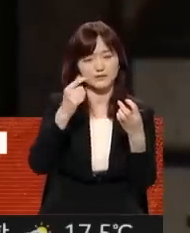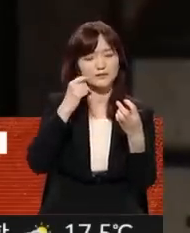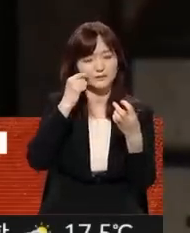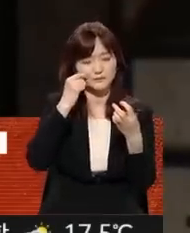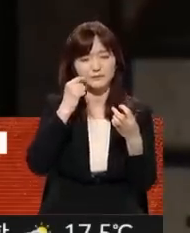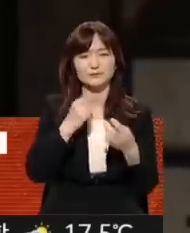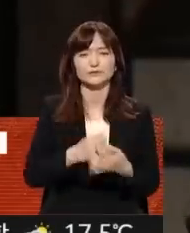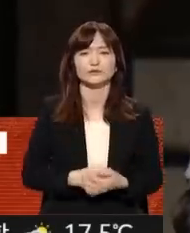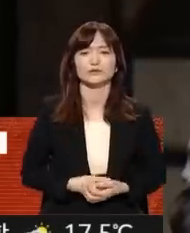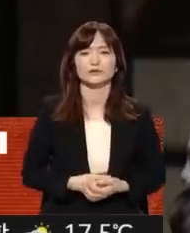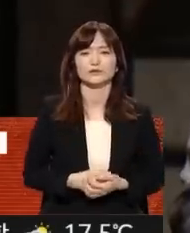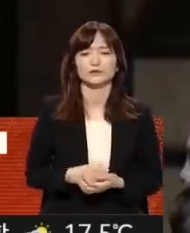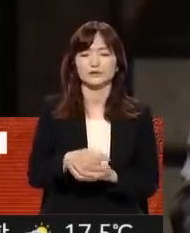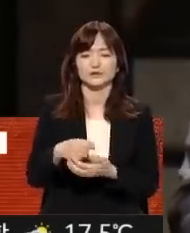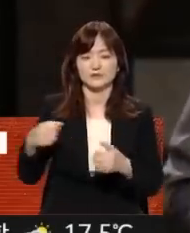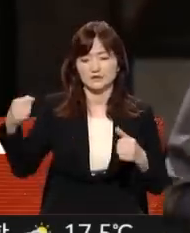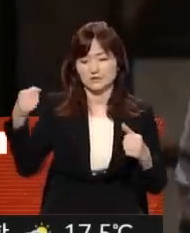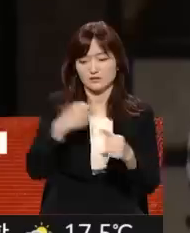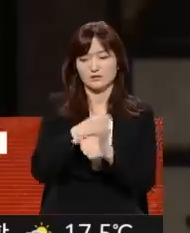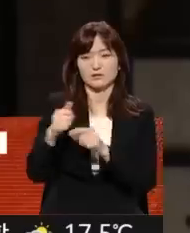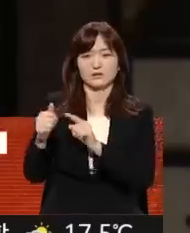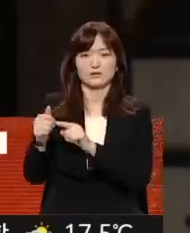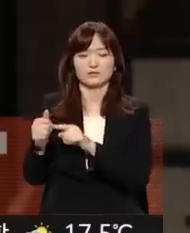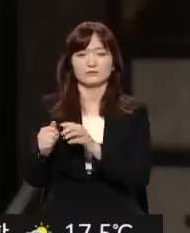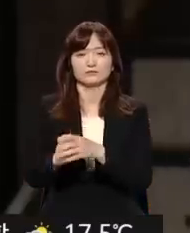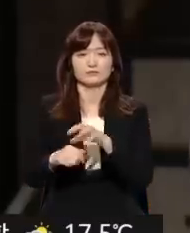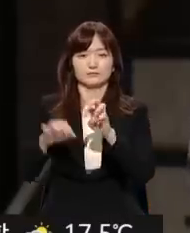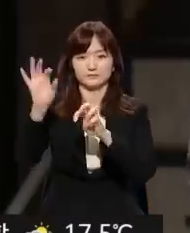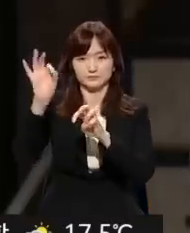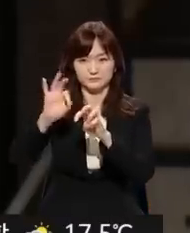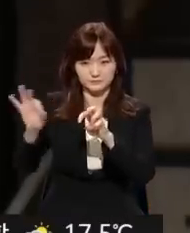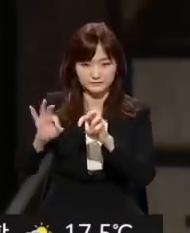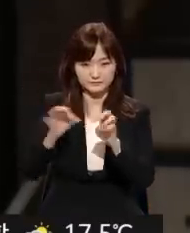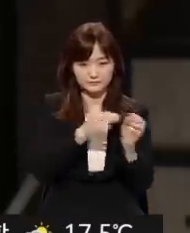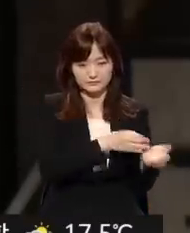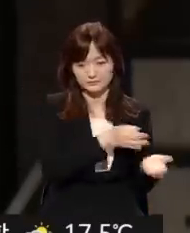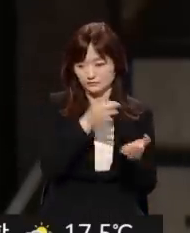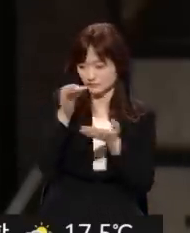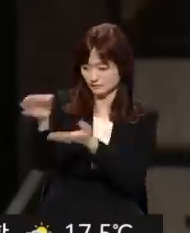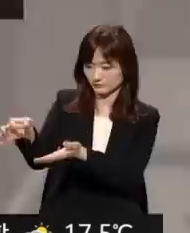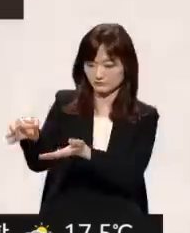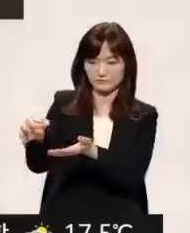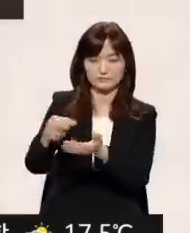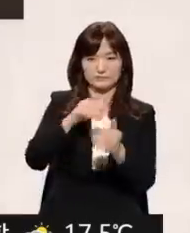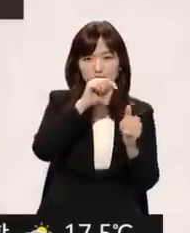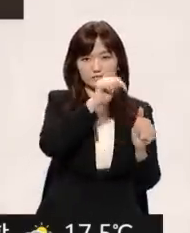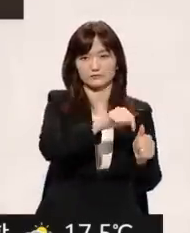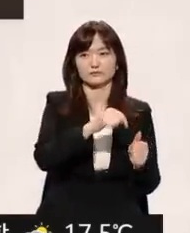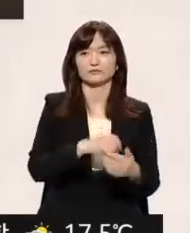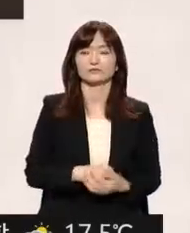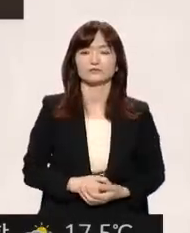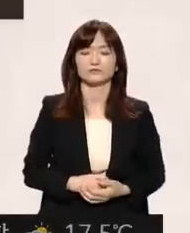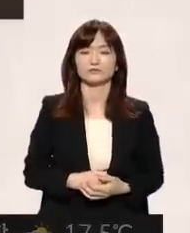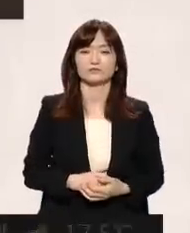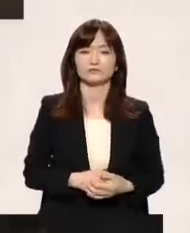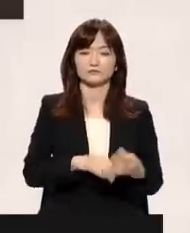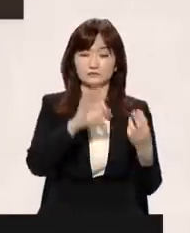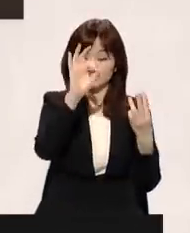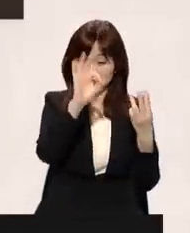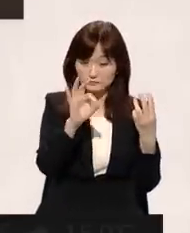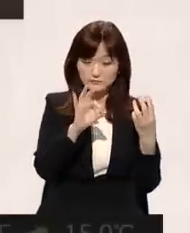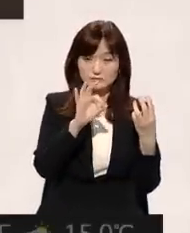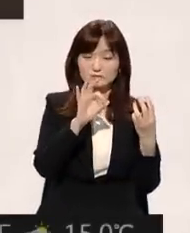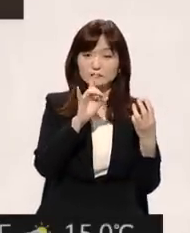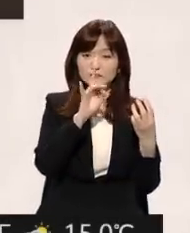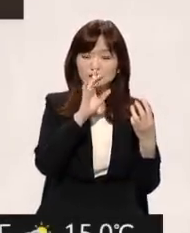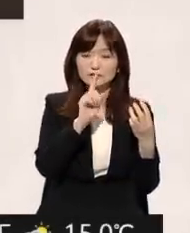그럼에도 불구하고 이 가해자들은 30%를 반드시 지급해라라고 이야기를 했답니다. 그래서 30%가 이제 안 되면